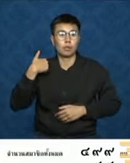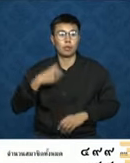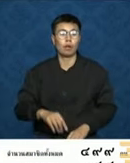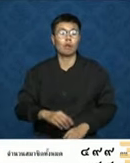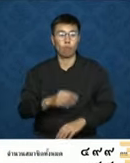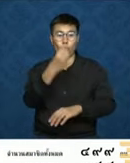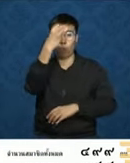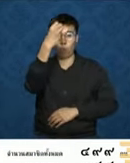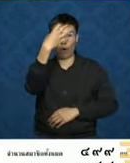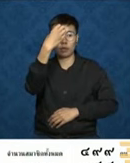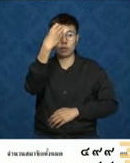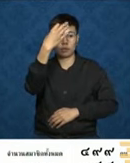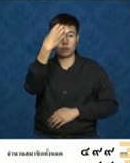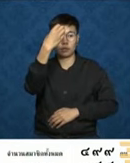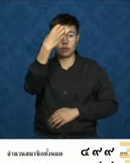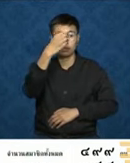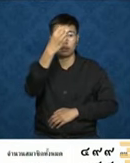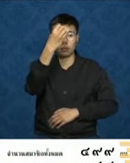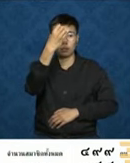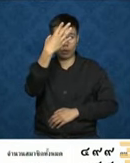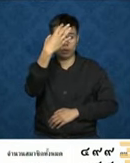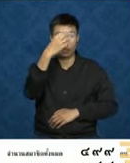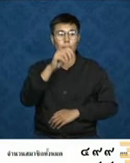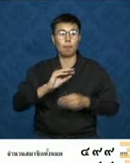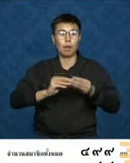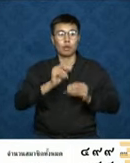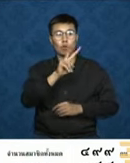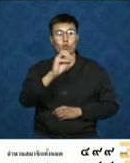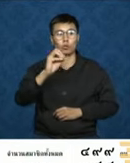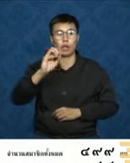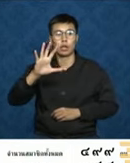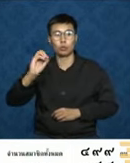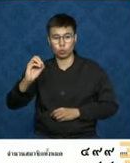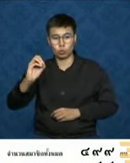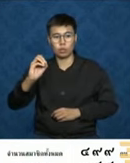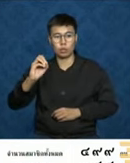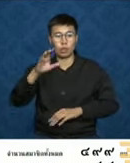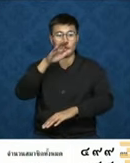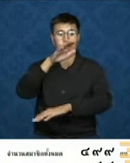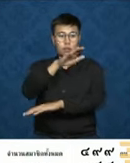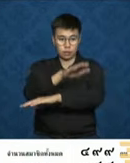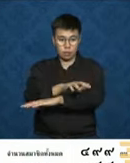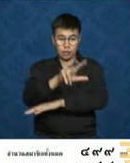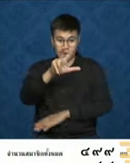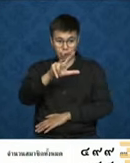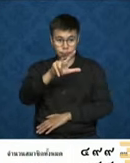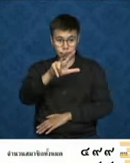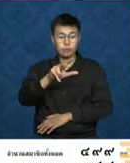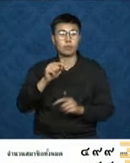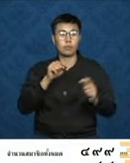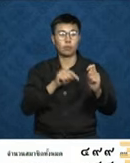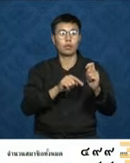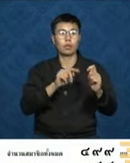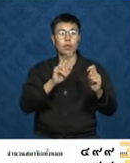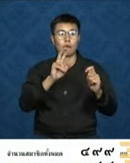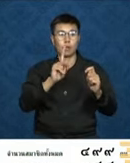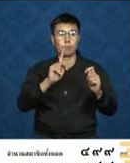จราจรบนทางหลวงแผ่นดินหมายเลข 2050บริเวณสามแยกเมืองเใหม่ตำบลเข็มราชอำเภอ